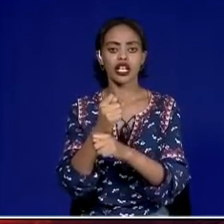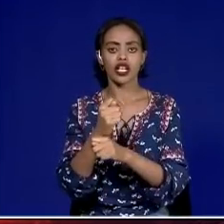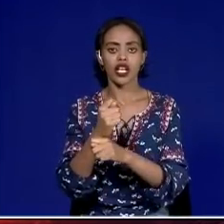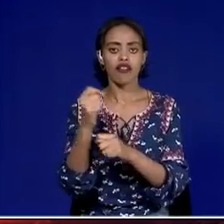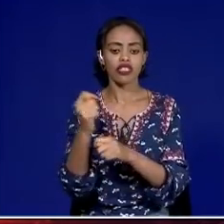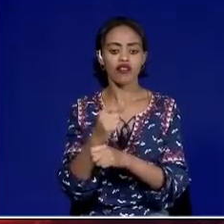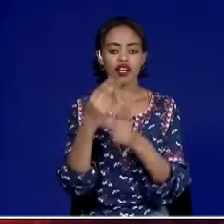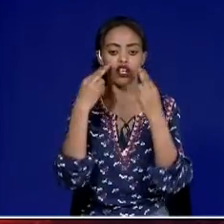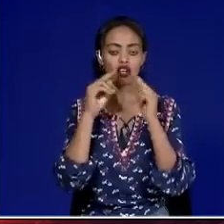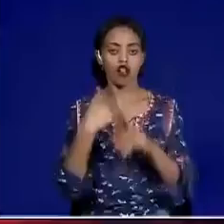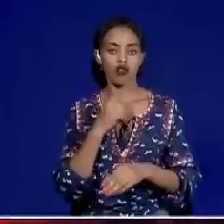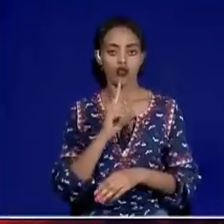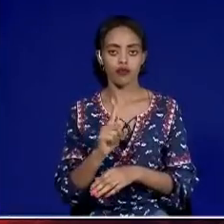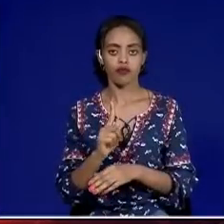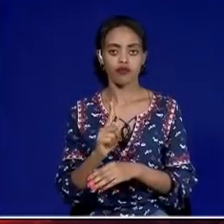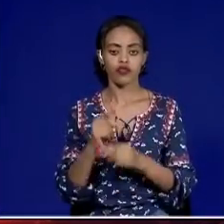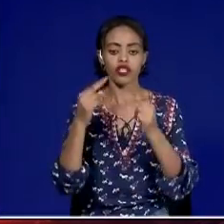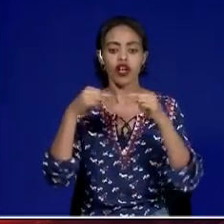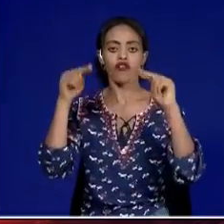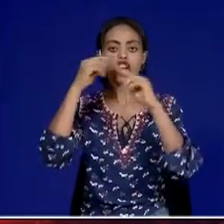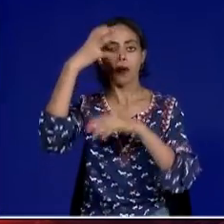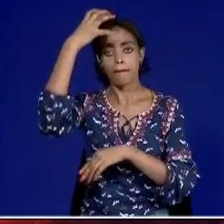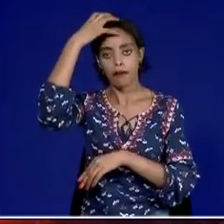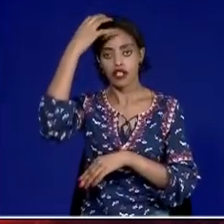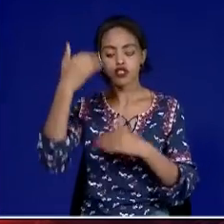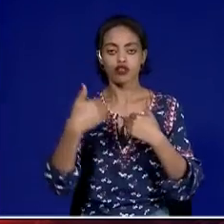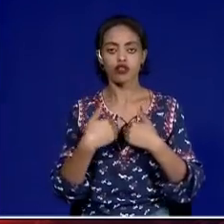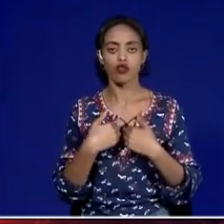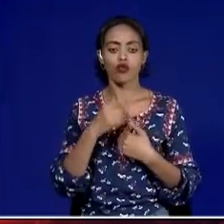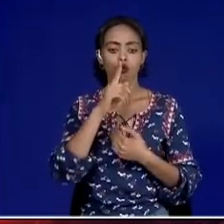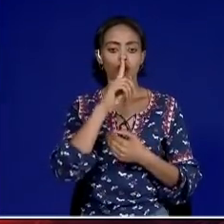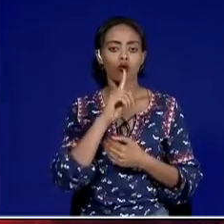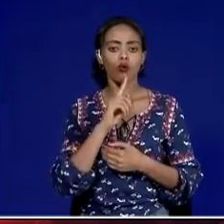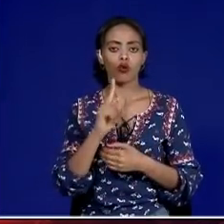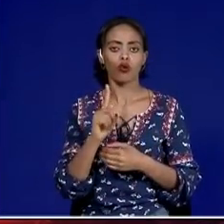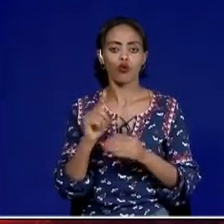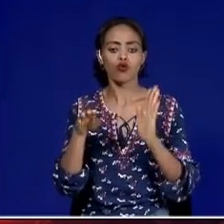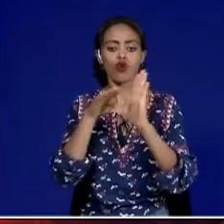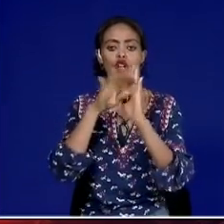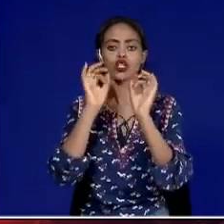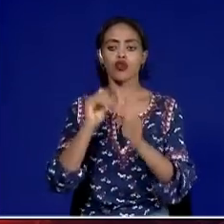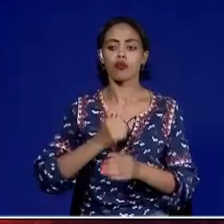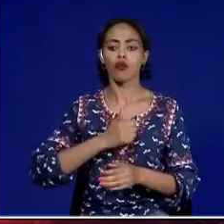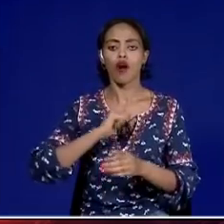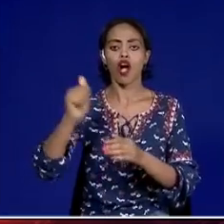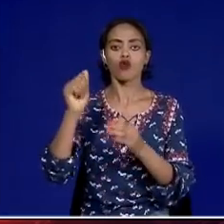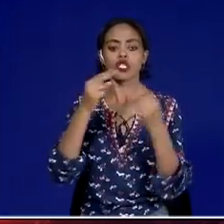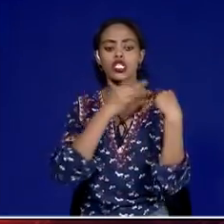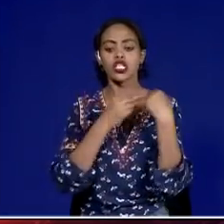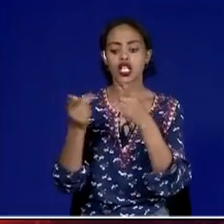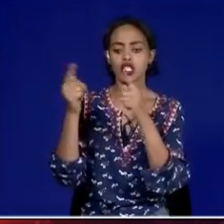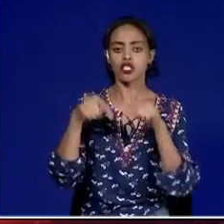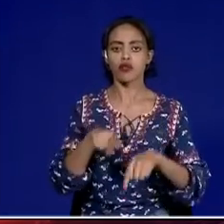ሰርሕ ለውን ምራአይ ይካል አይ ፌደራል መንግስት ዘለ ሱቁይሉ ወልወከለሊ ሁሉ በዓል ስልጣን ለመጸይ